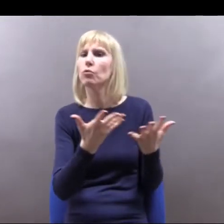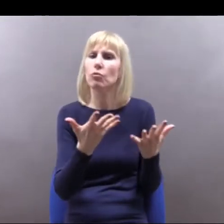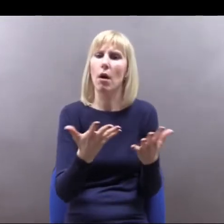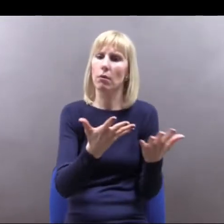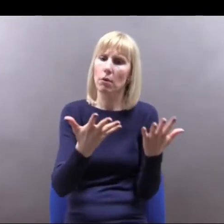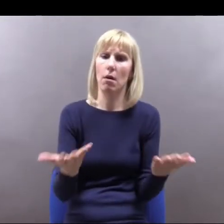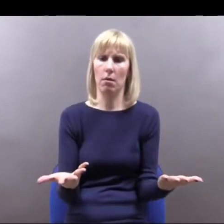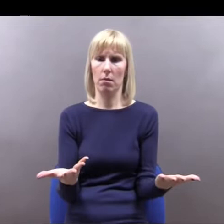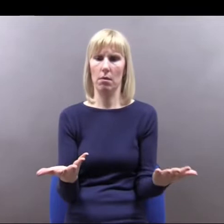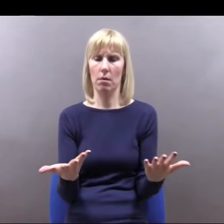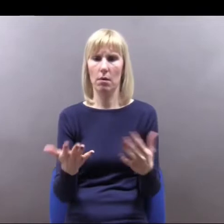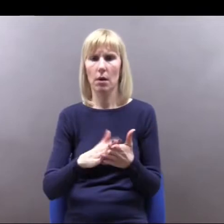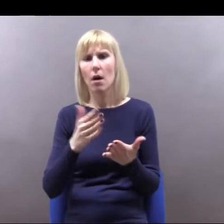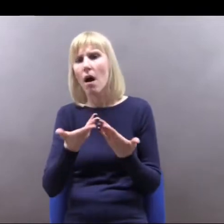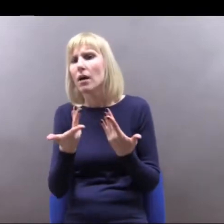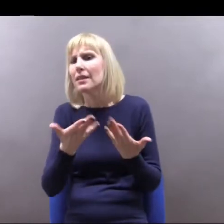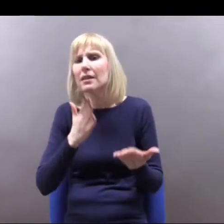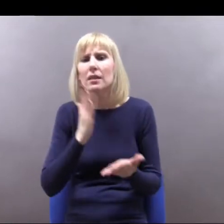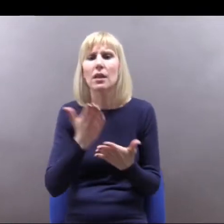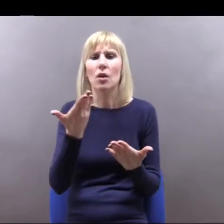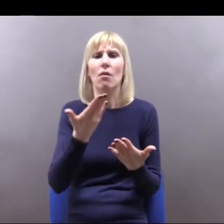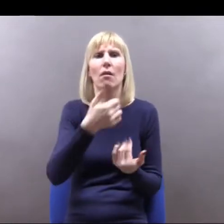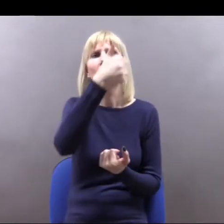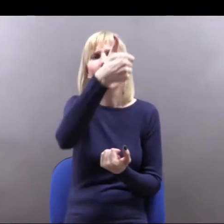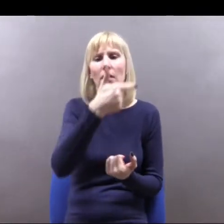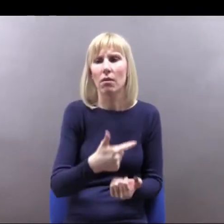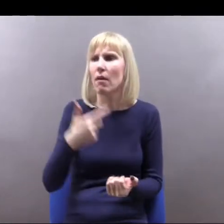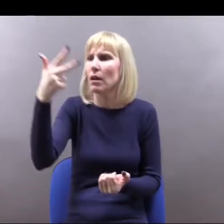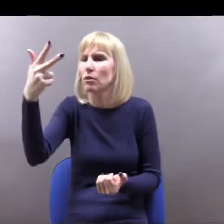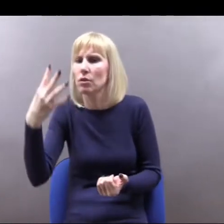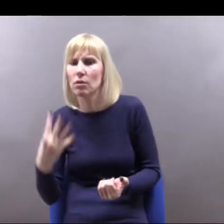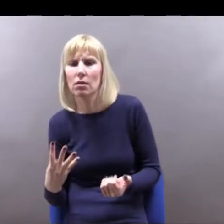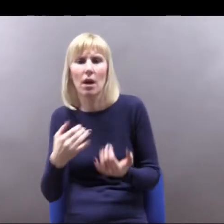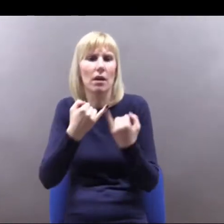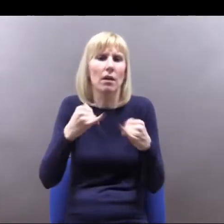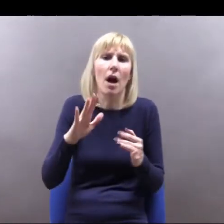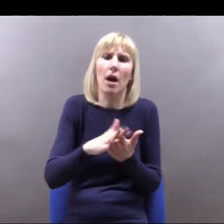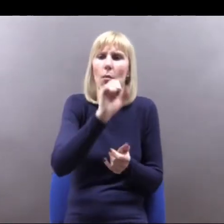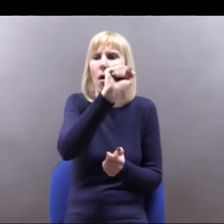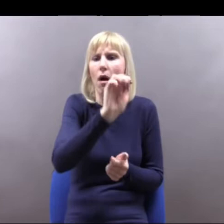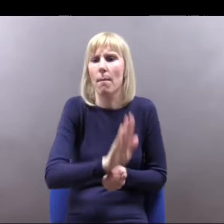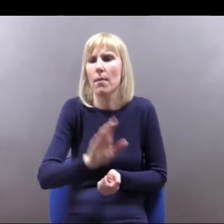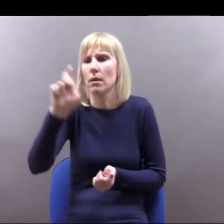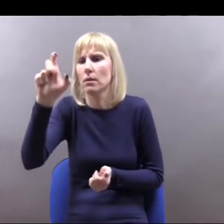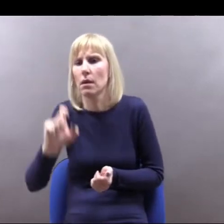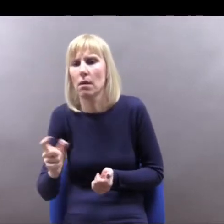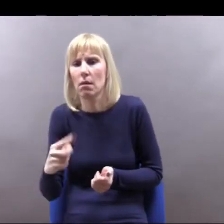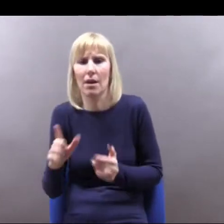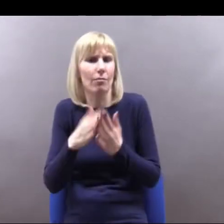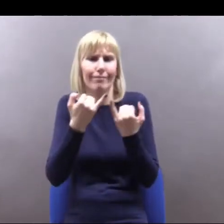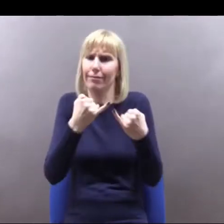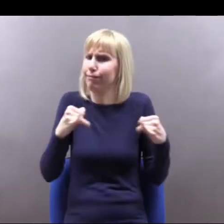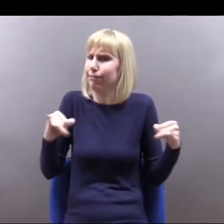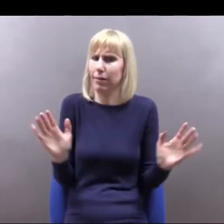I w momencie, kiedy ja dzwonię do obsługi i mówię dzień dobry, platforma 1 czy platforma A i nie ma potem